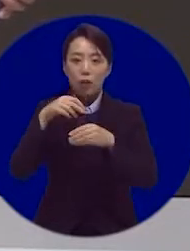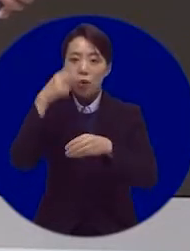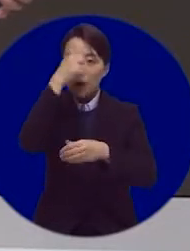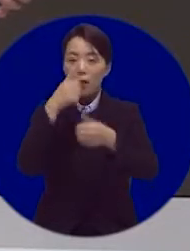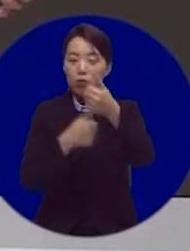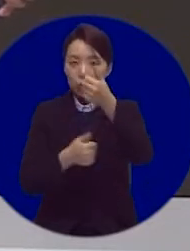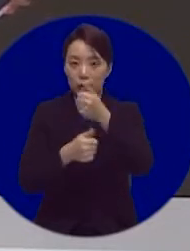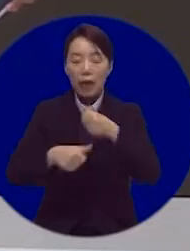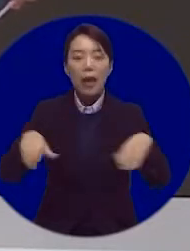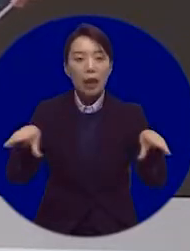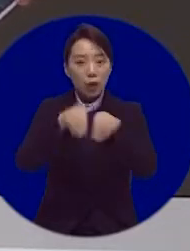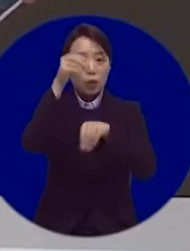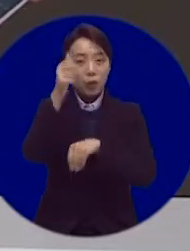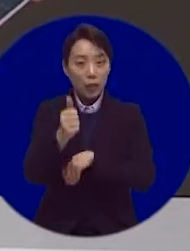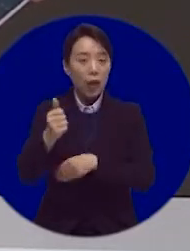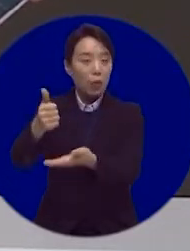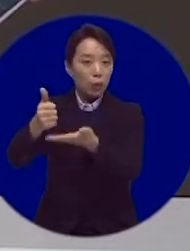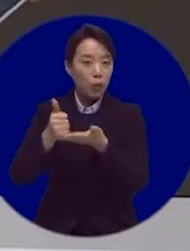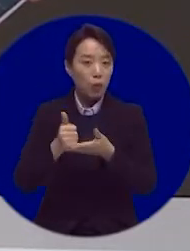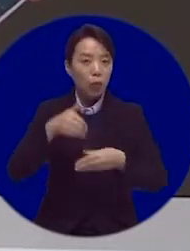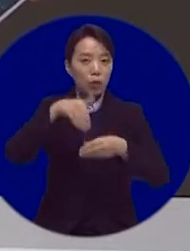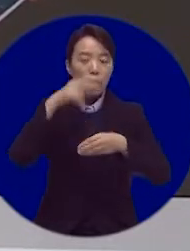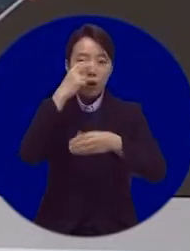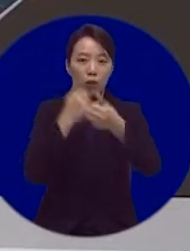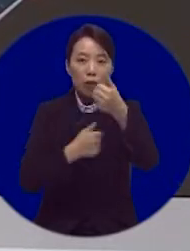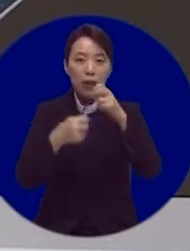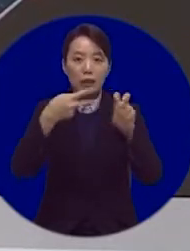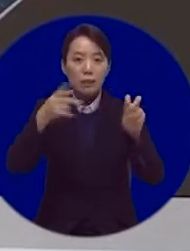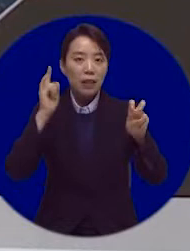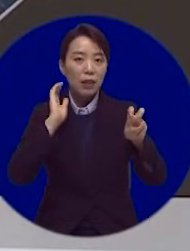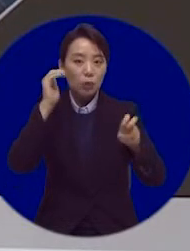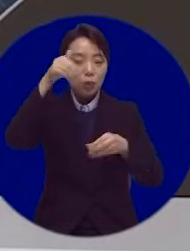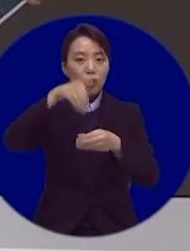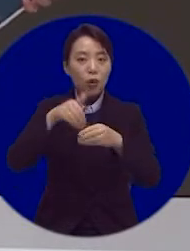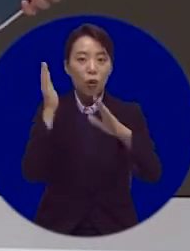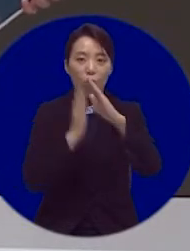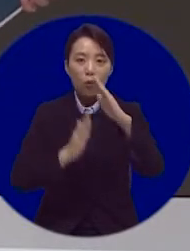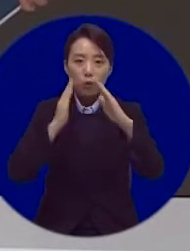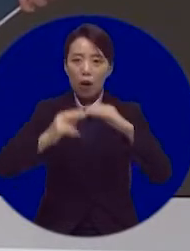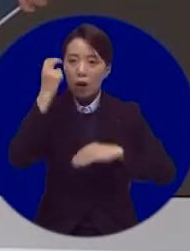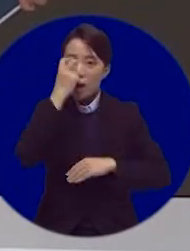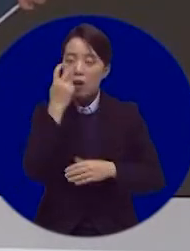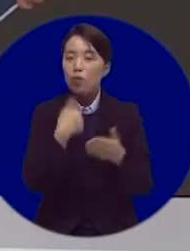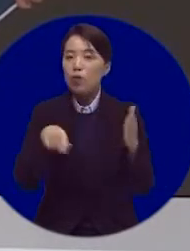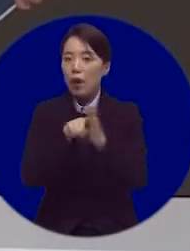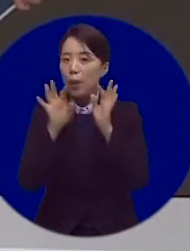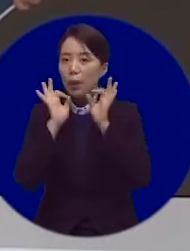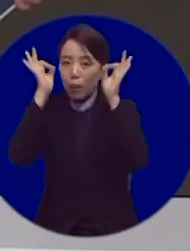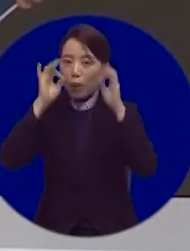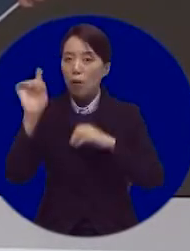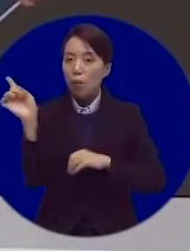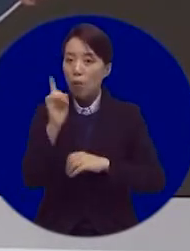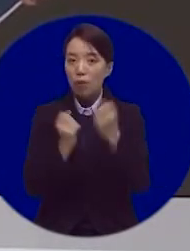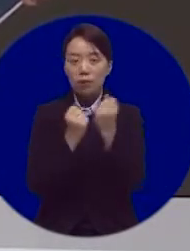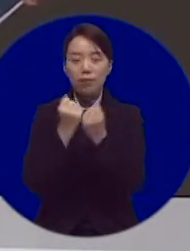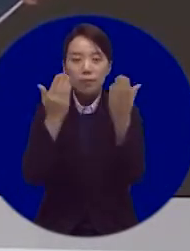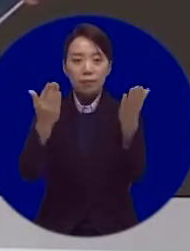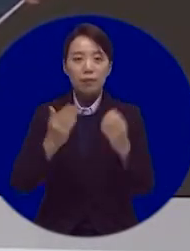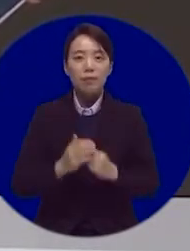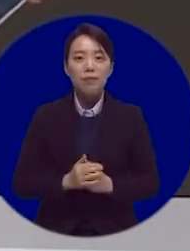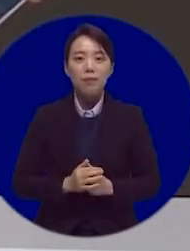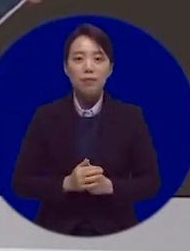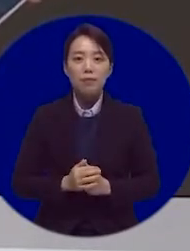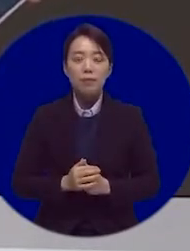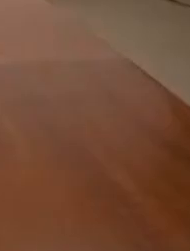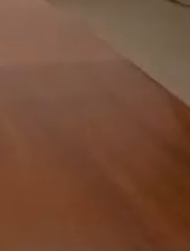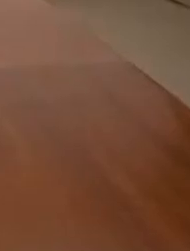중앙선거관리위원회 사무총장을 모시고 선거관리위원회가 제20대 대통령 선거의 공정한 선거관리를 위해 어떤 노력을 기울이고 있는지 이야기를